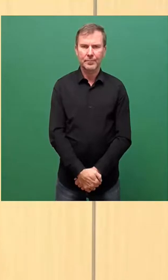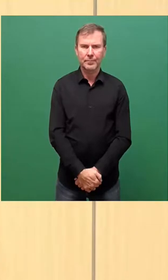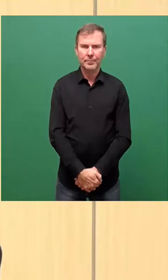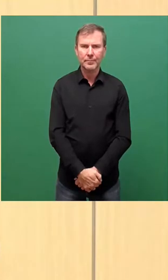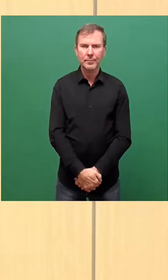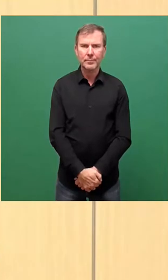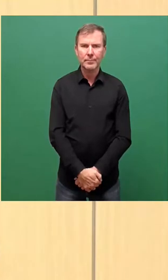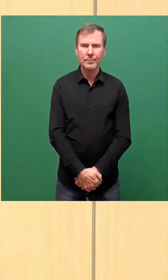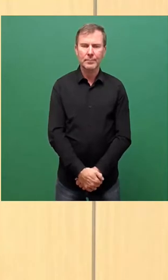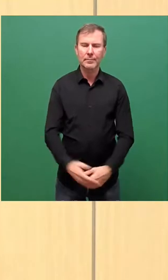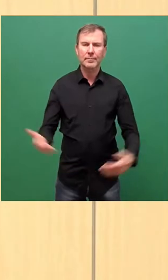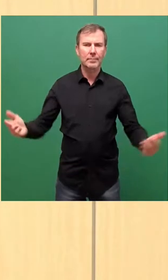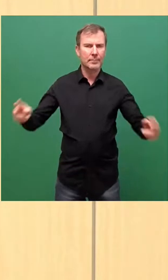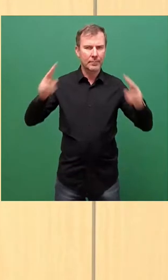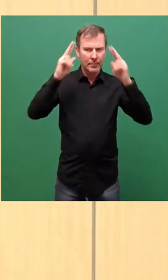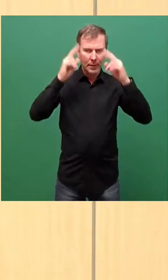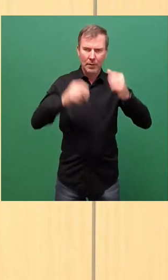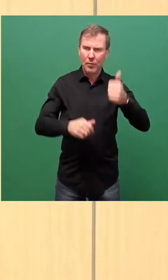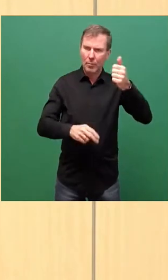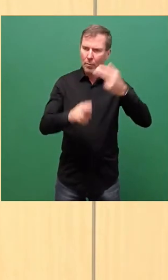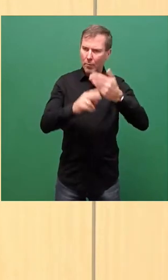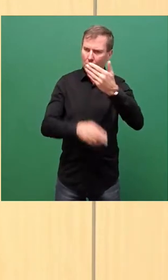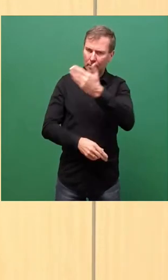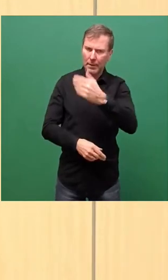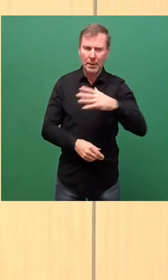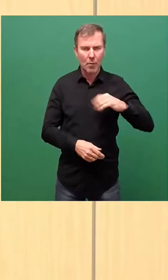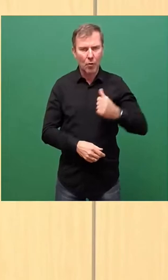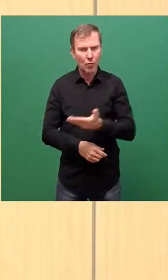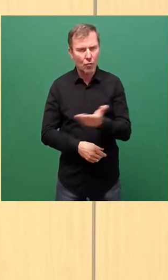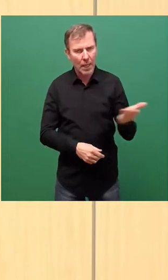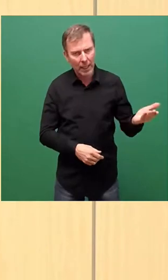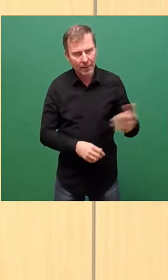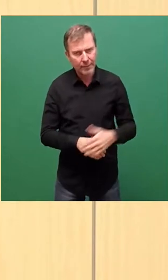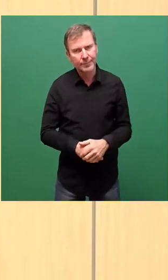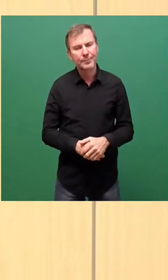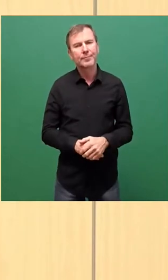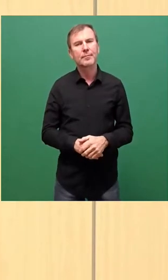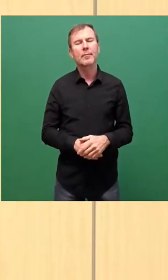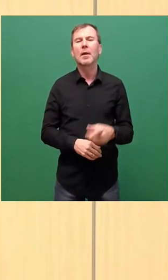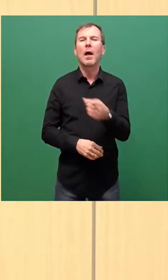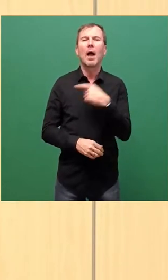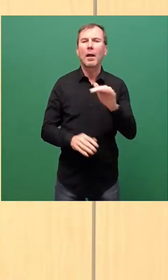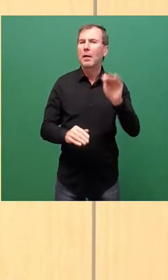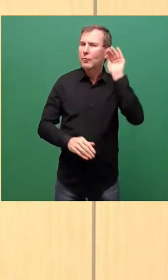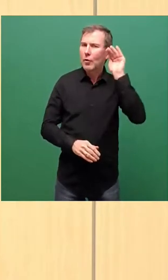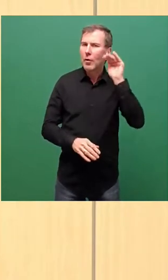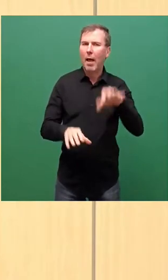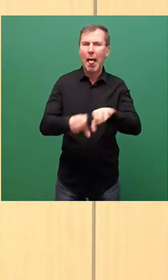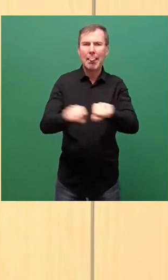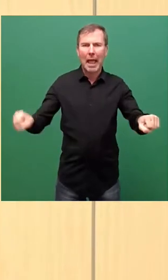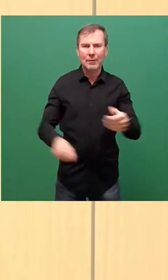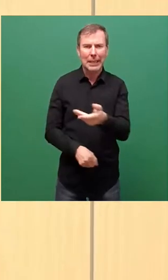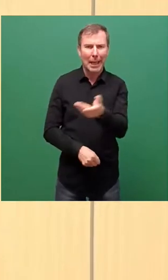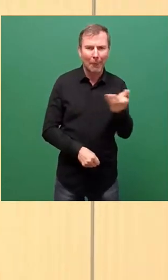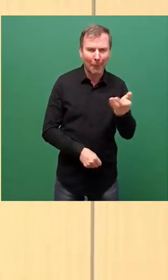Ja, sehr geehrter Herr Oberbürgermeister, liebe Kolleginnen und Kollegen und alle Zuhörer im Livestream. Ich bin ja jetzt